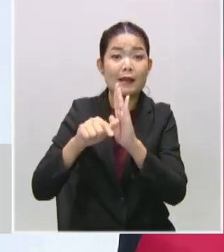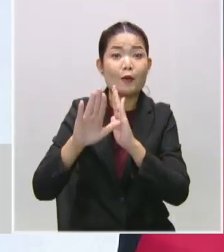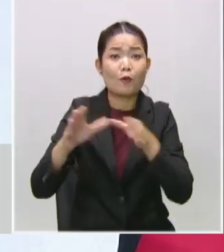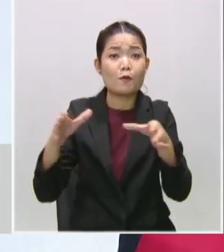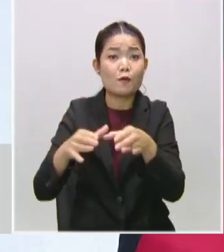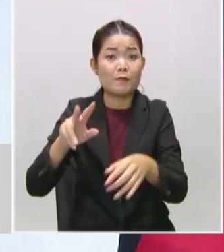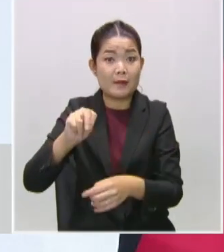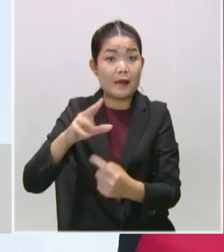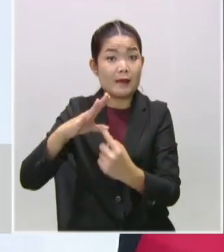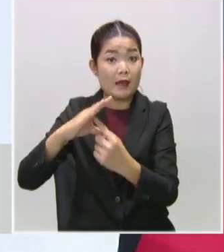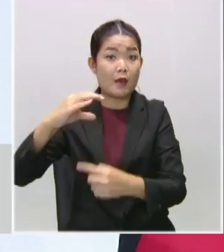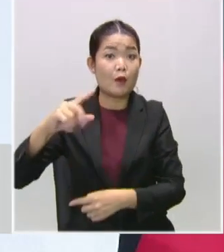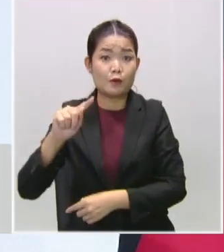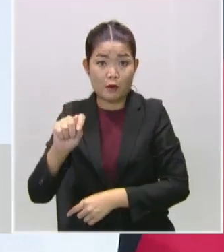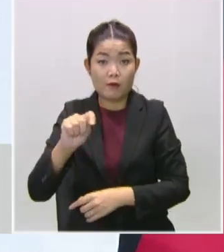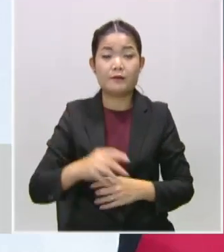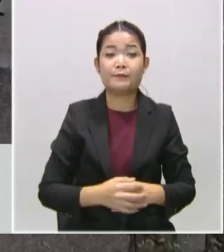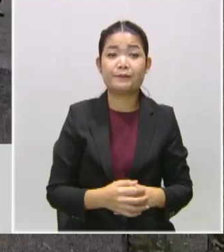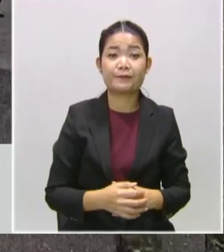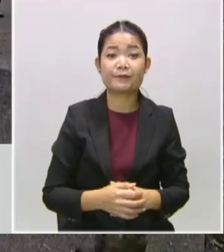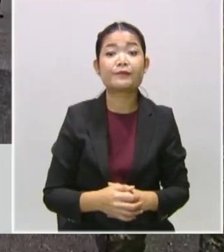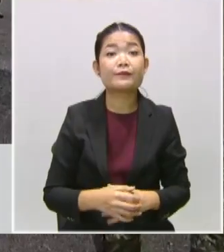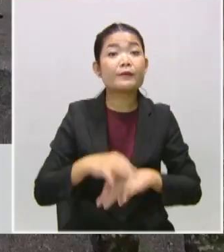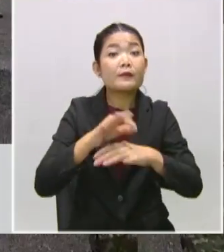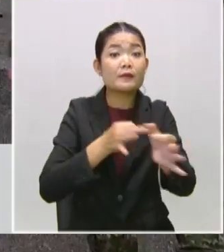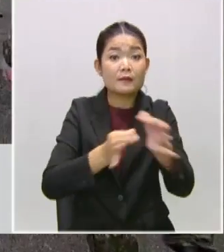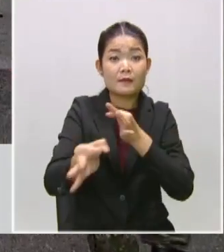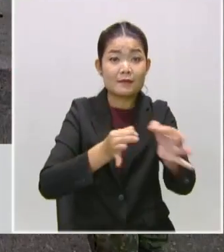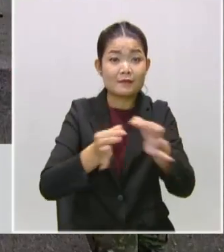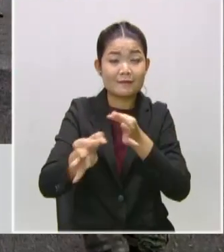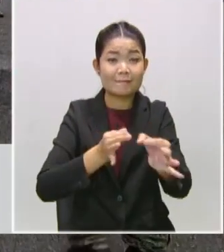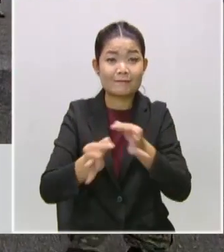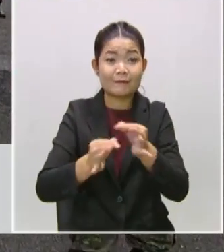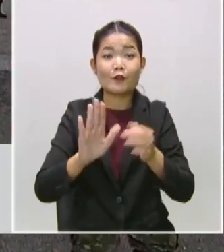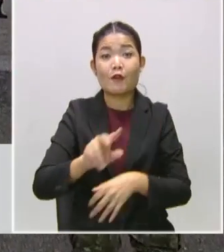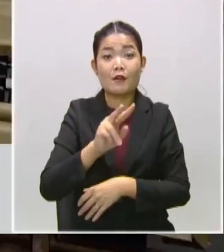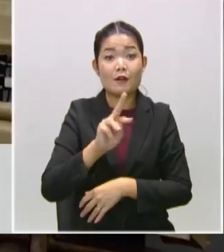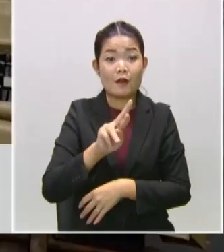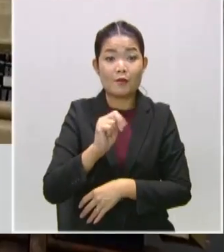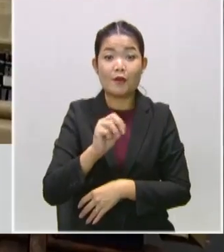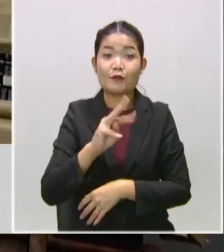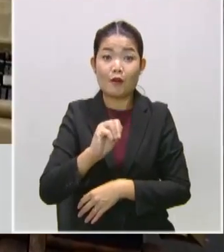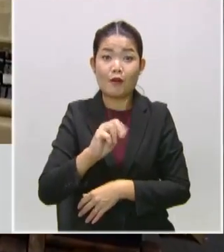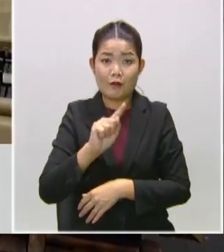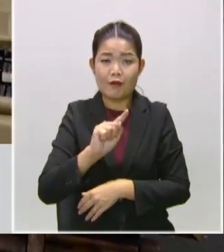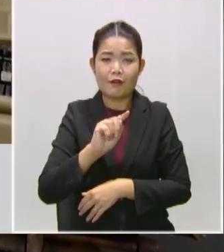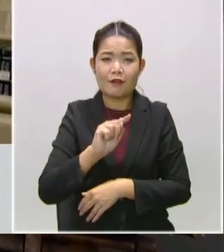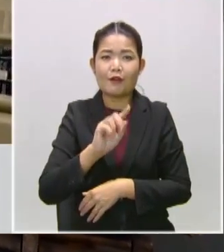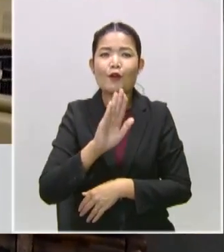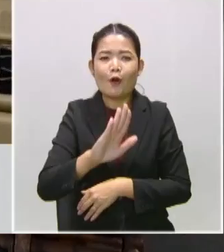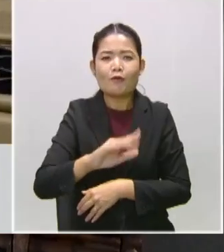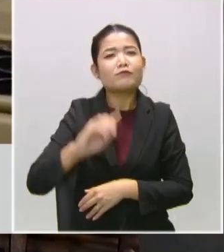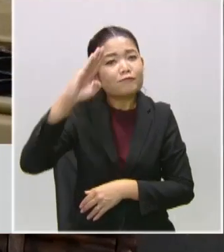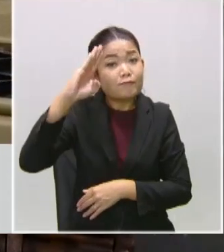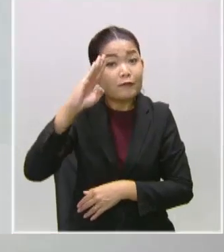แล้วขณะที่ยูรีซักที่ปรึกษาของนายโอเล็กซีเรสนิคอฟรัฐมนตรีกลาโหมยูเครนระบุว่าสิ่งที่ต้องก้